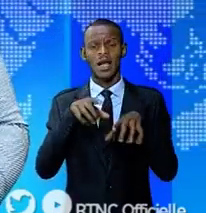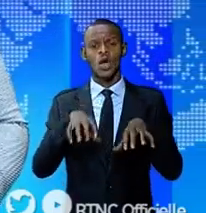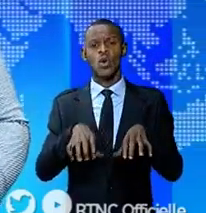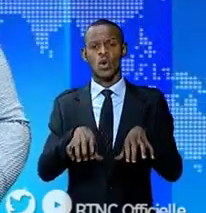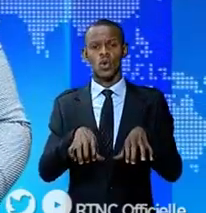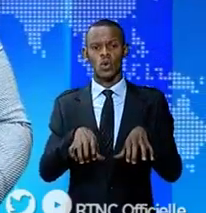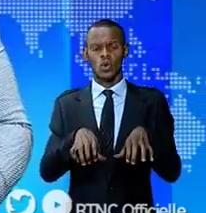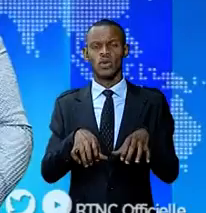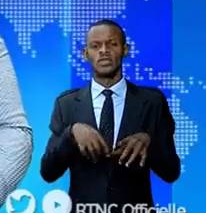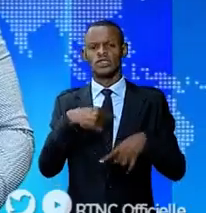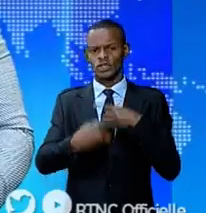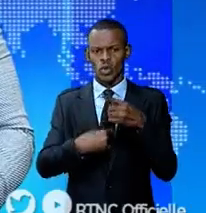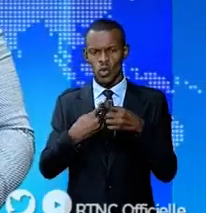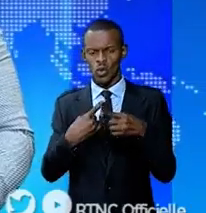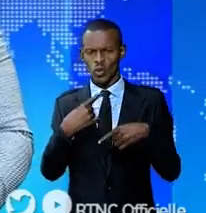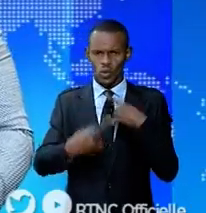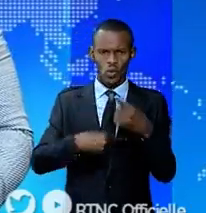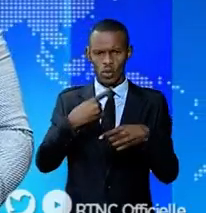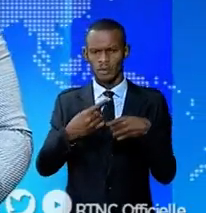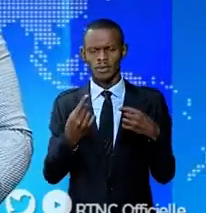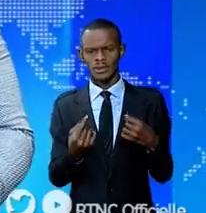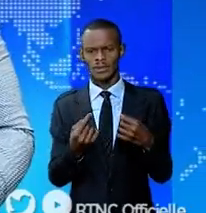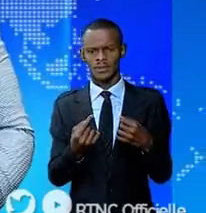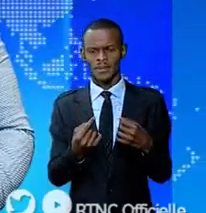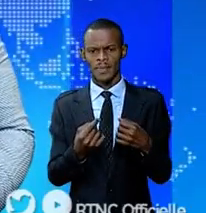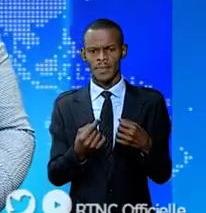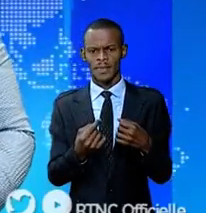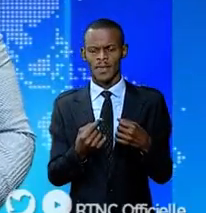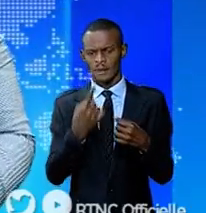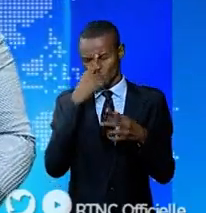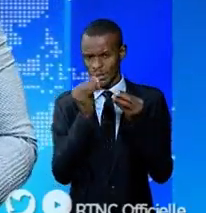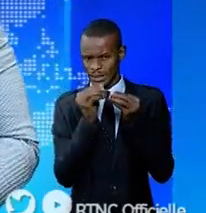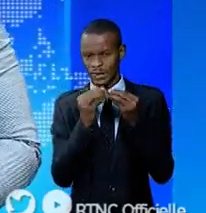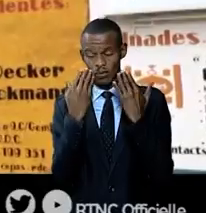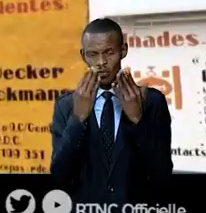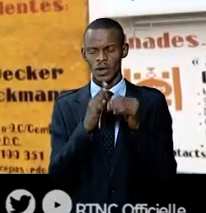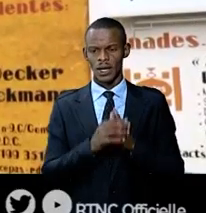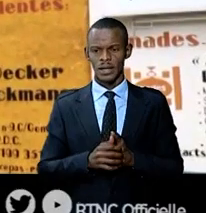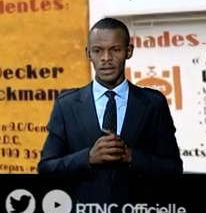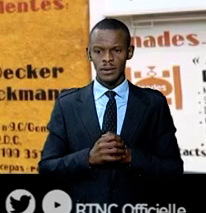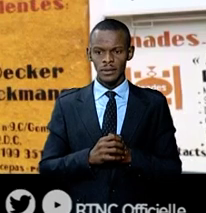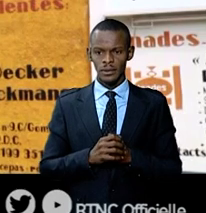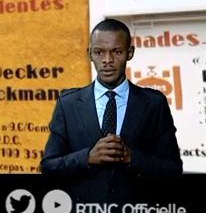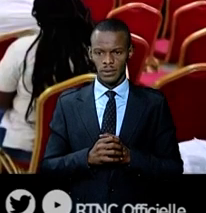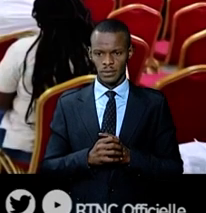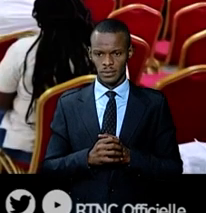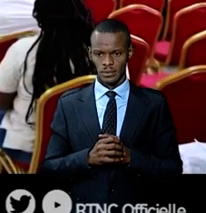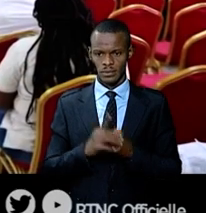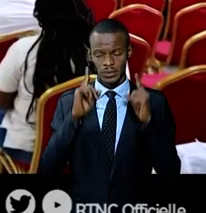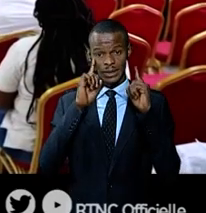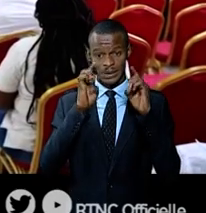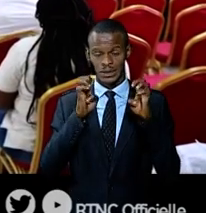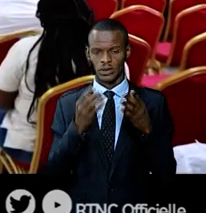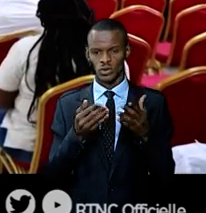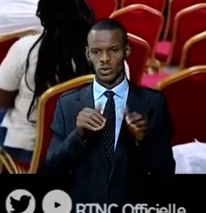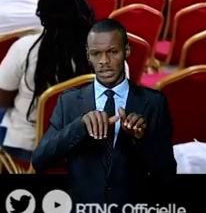en monitoring de la politique financière et budgétaire. Les explications avec Eric Nzuziloer. La santé, l'éducation, l'agriculture